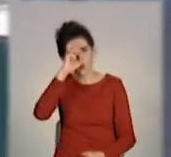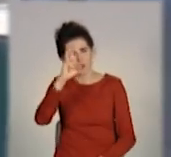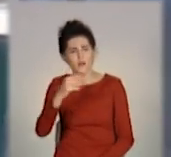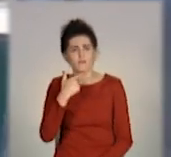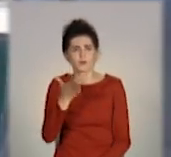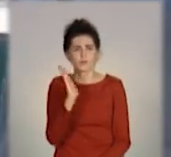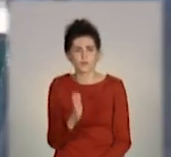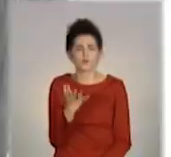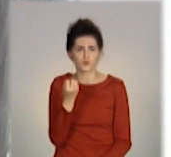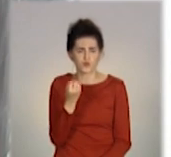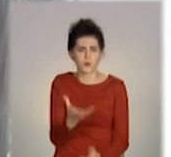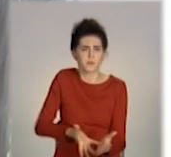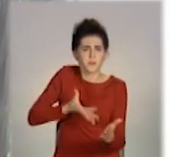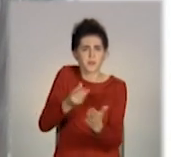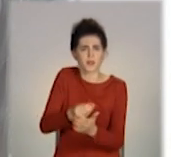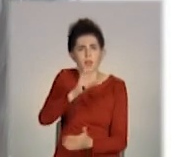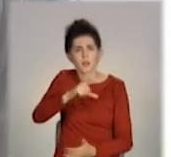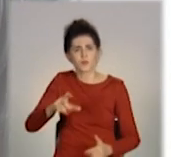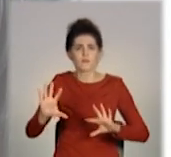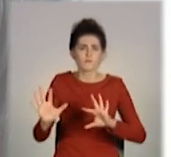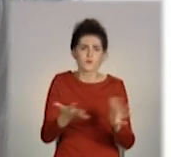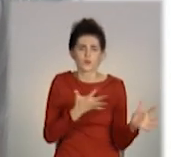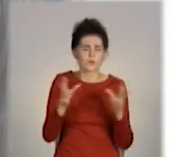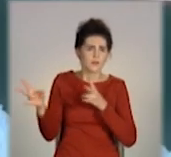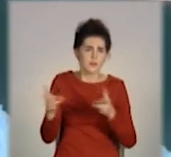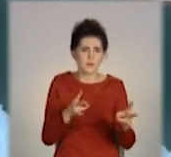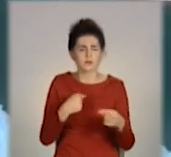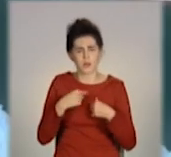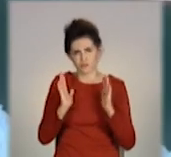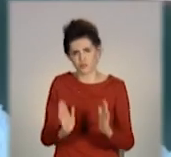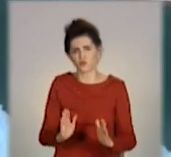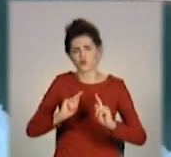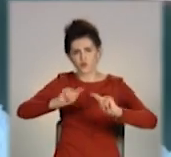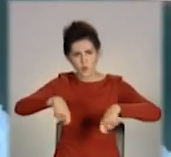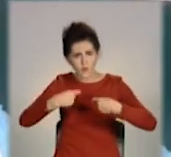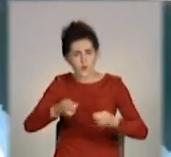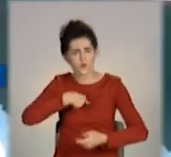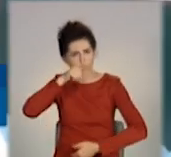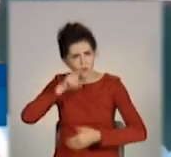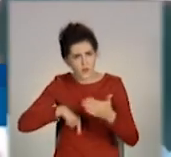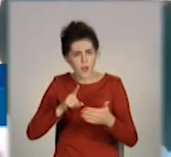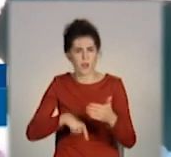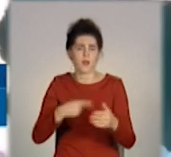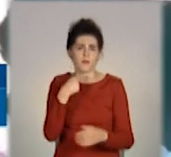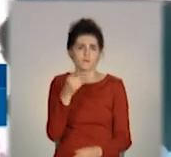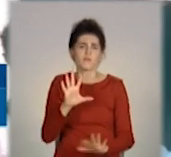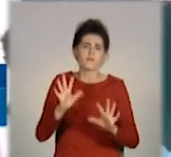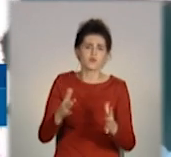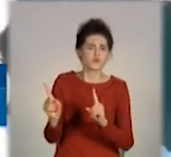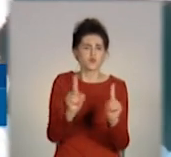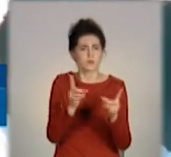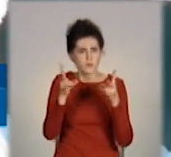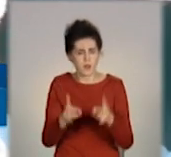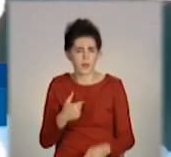обіцяють відшкодувати людям збитки, коли щось трапиться. Ми завірили людей, їх опасіння, що буде з їх частними землями. Ми завірили,